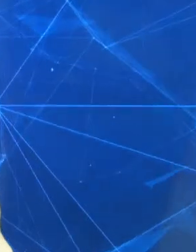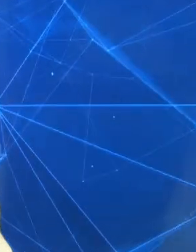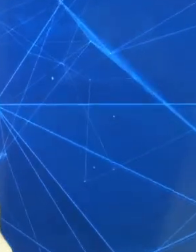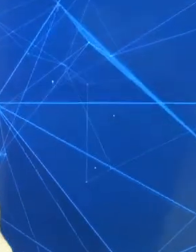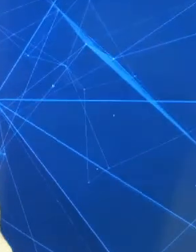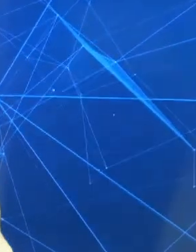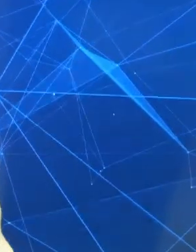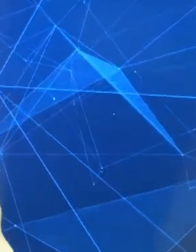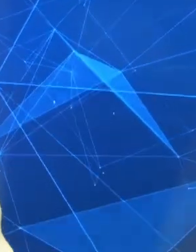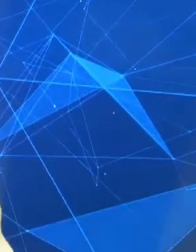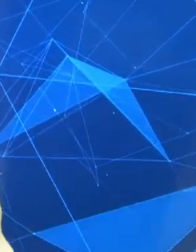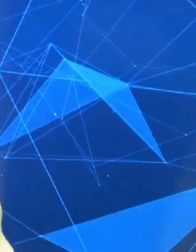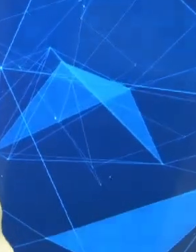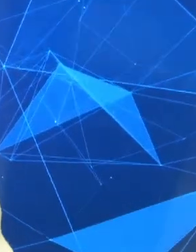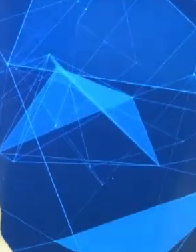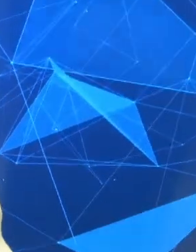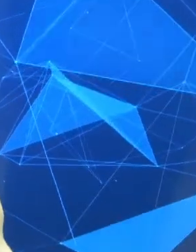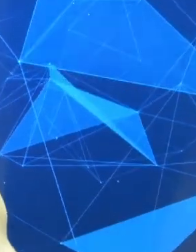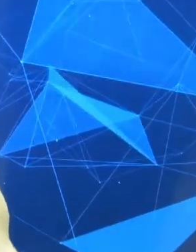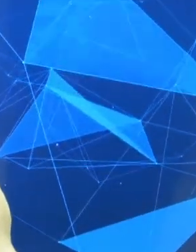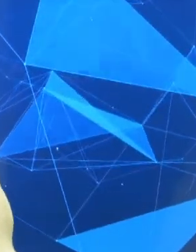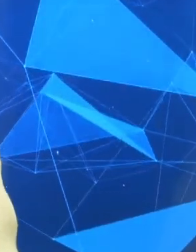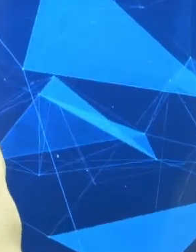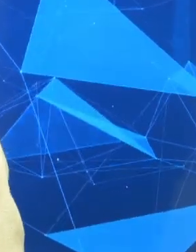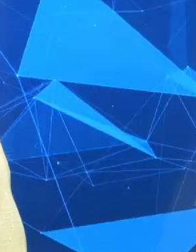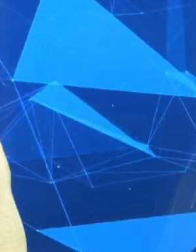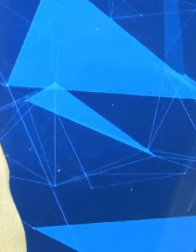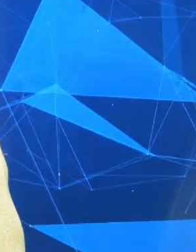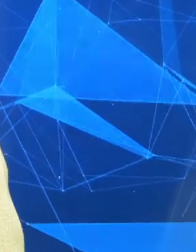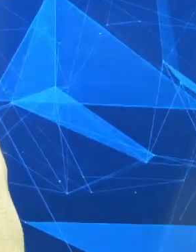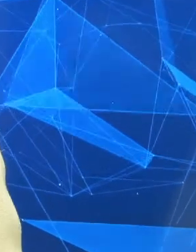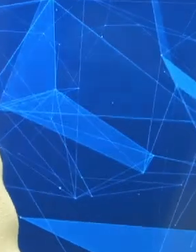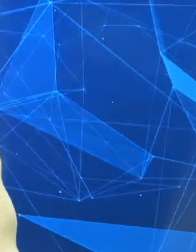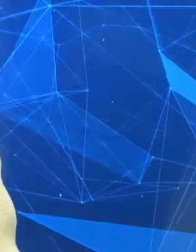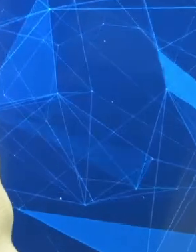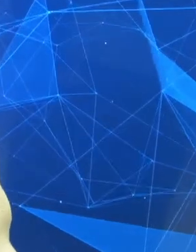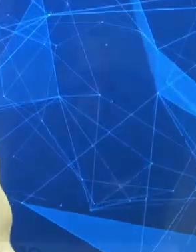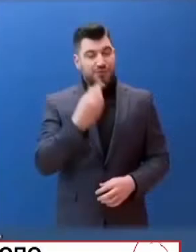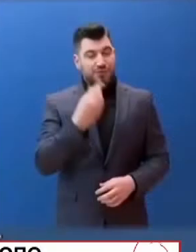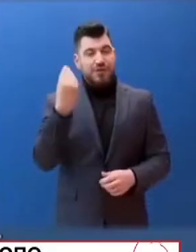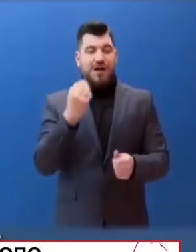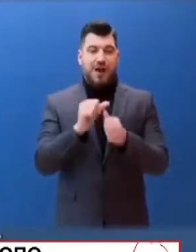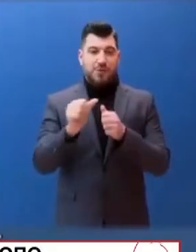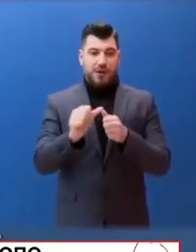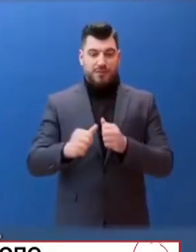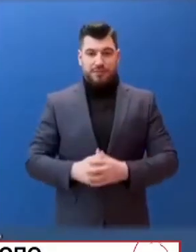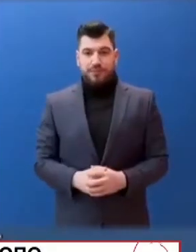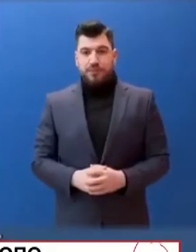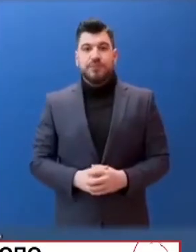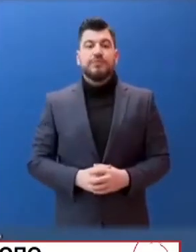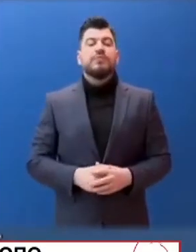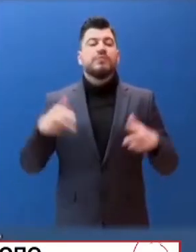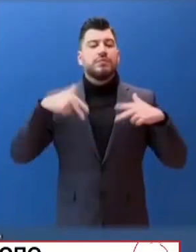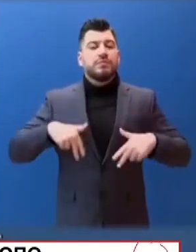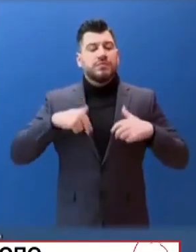εμβολιασμών, καθώς και για τις επόμενες κινήσεις της κυβέρνησης στο θέμα της οικονομίας. Να παρακολουθήσουμε ένα απόσπασμα. Η κυβέρνηση συνεχίζει